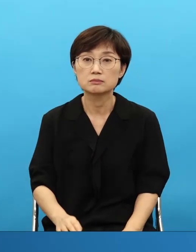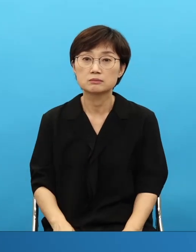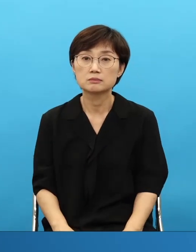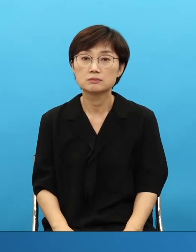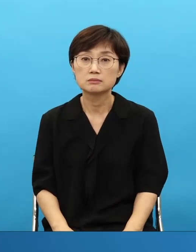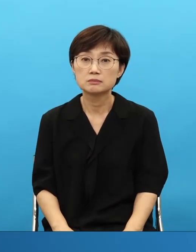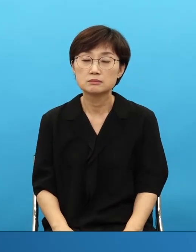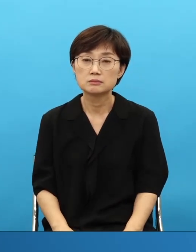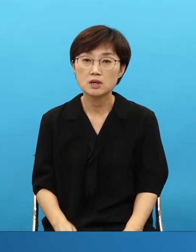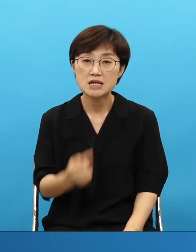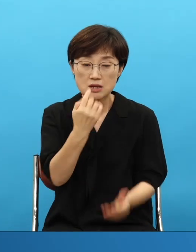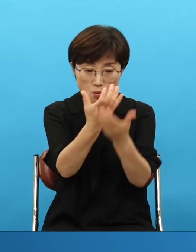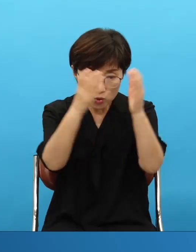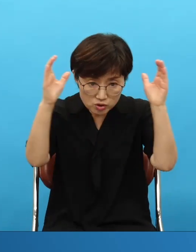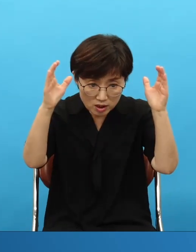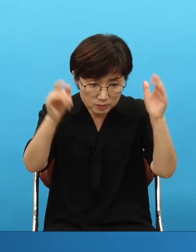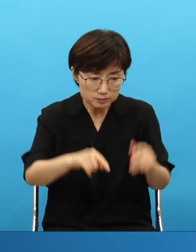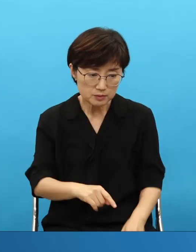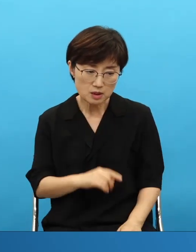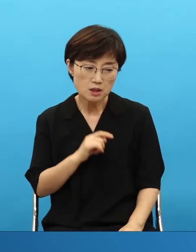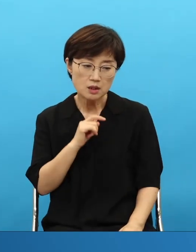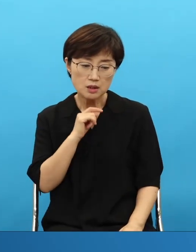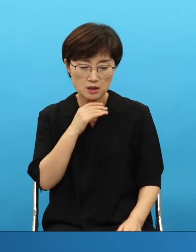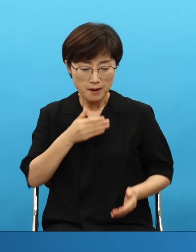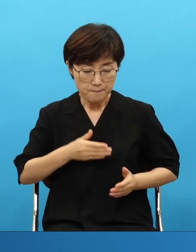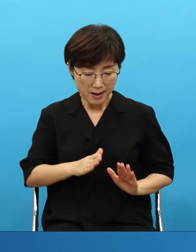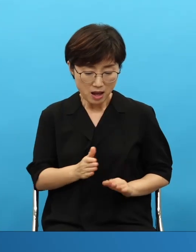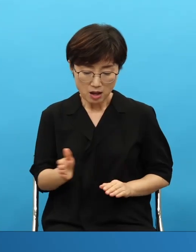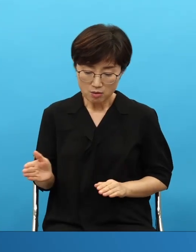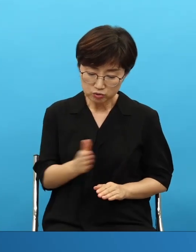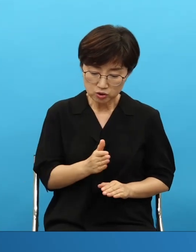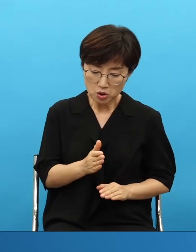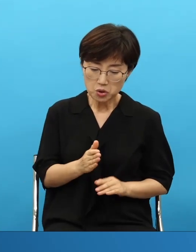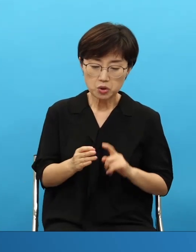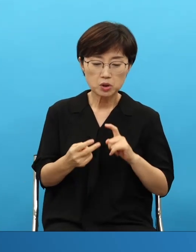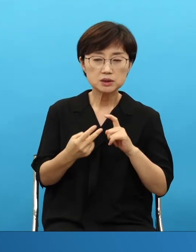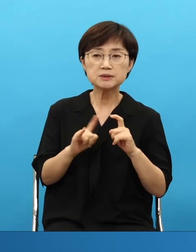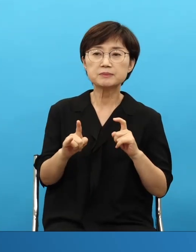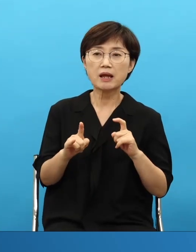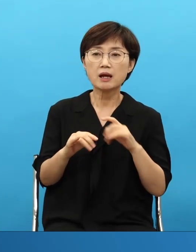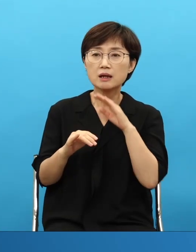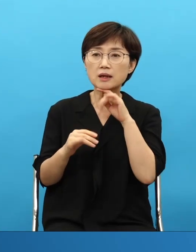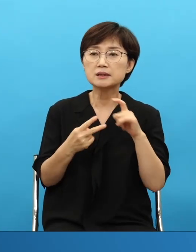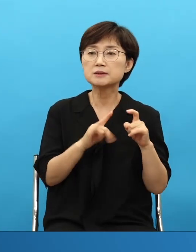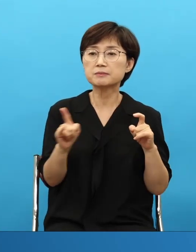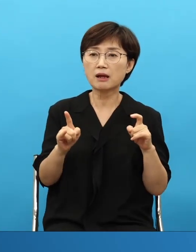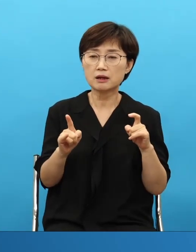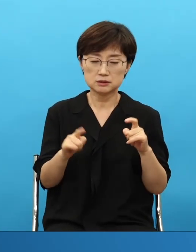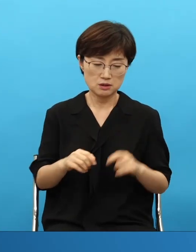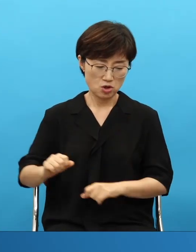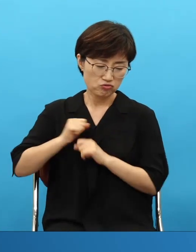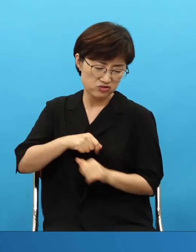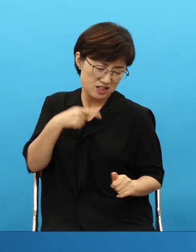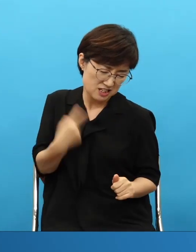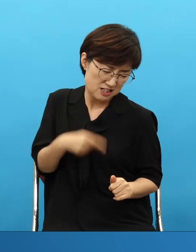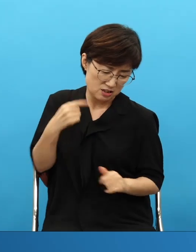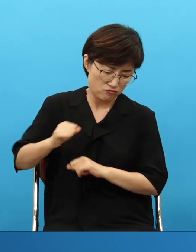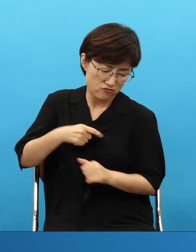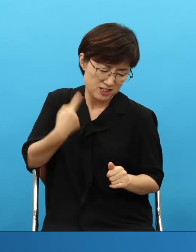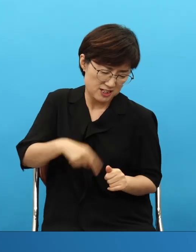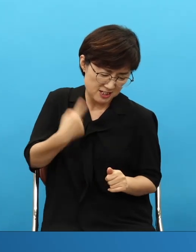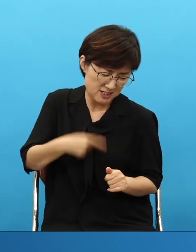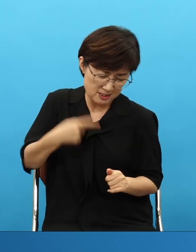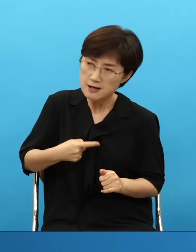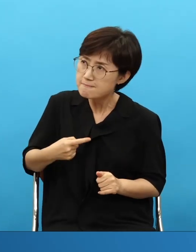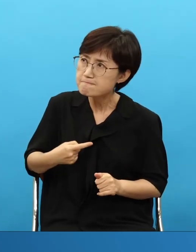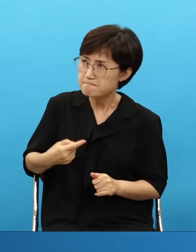완전히요 10대까지 전투병력 모집하고요. 웃깁니다. 이래서 막 위험한데 내가